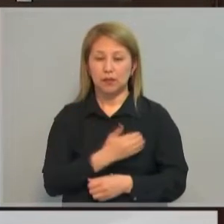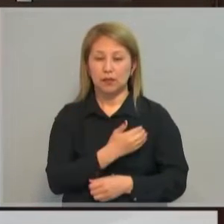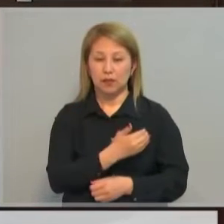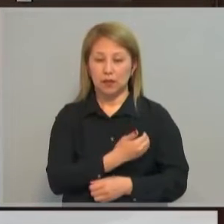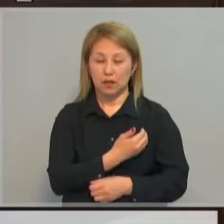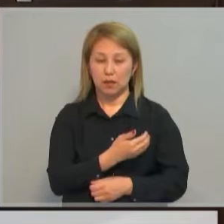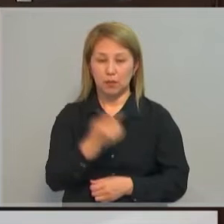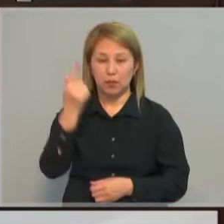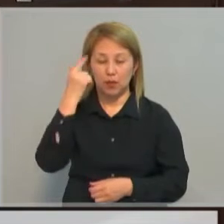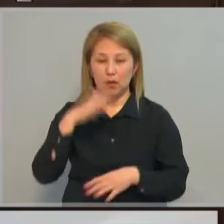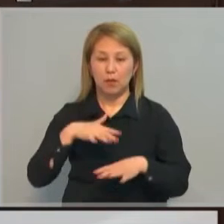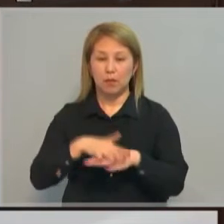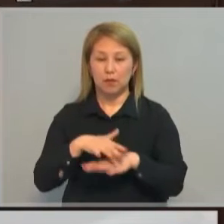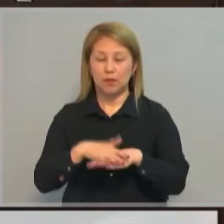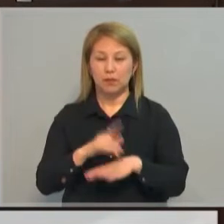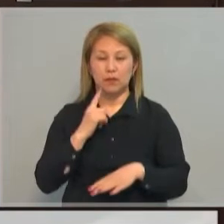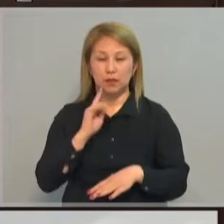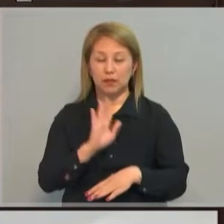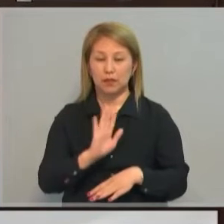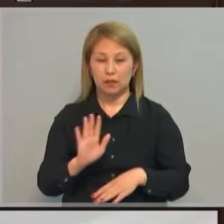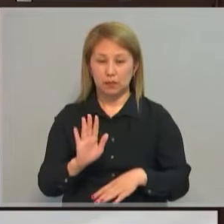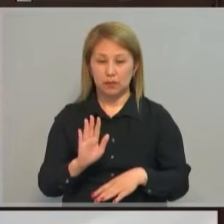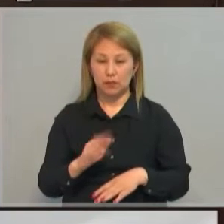Ол математика қиын деп қорықпаса екен деп ойлаймын.